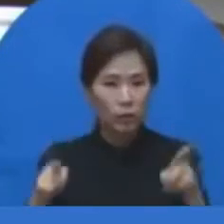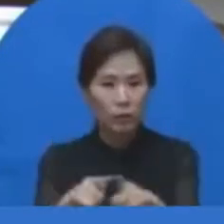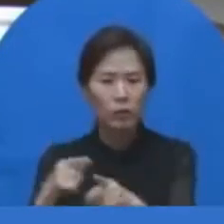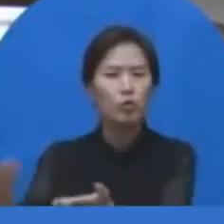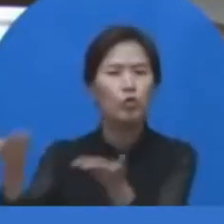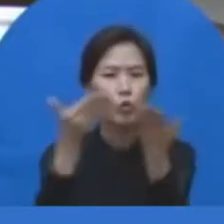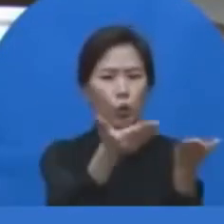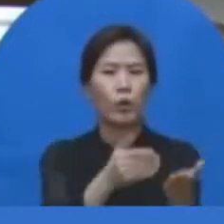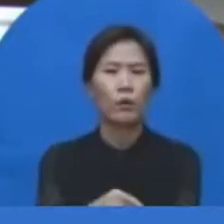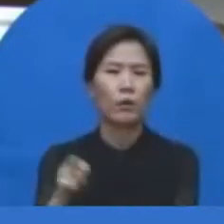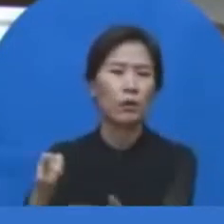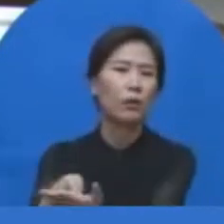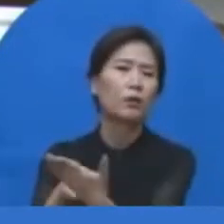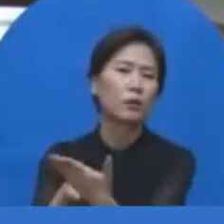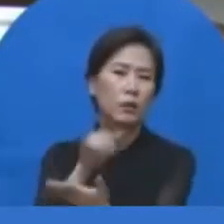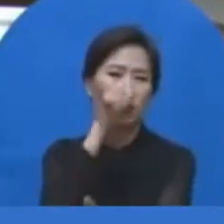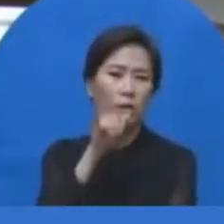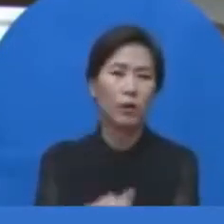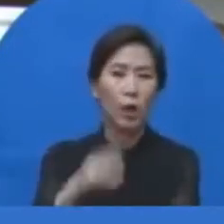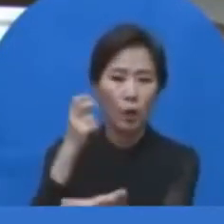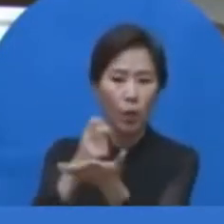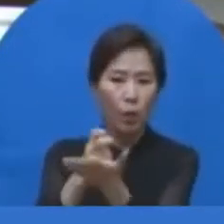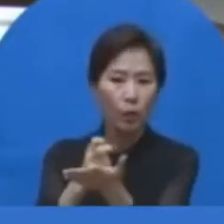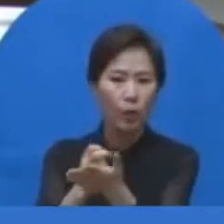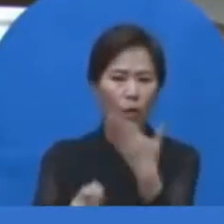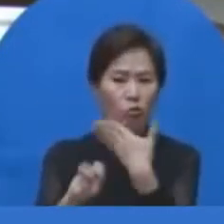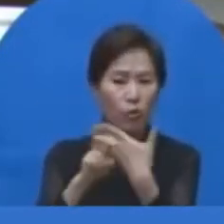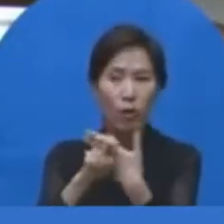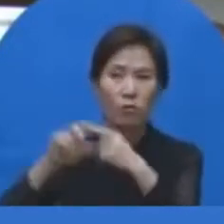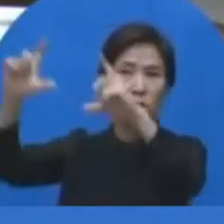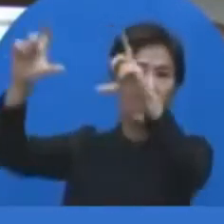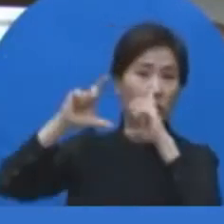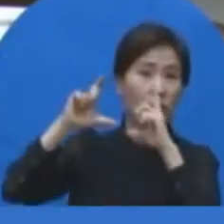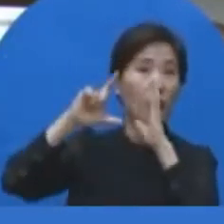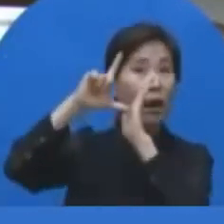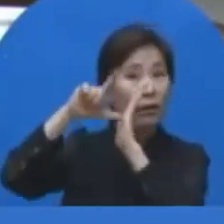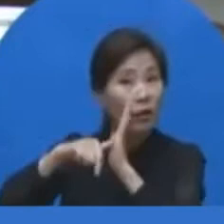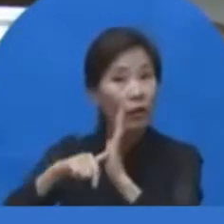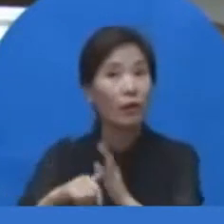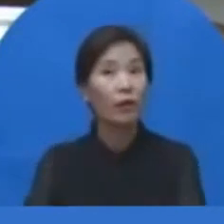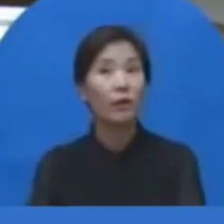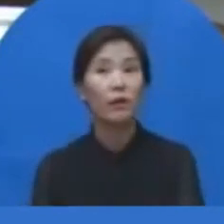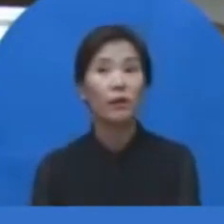이야기를 하게 되면 법의 노조 통보에서